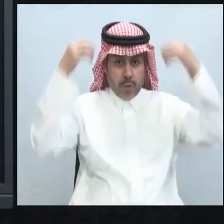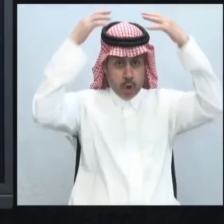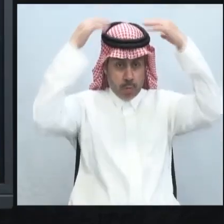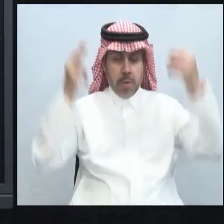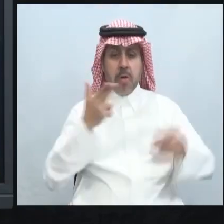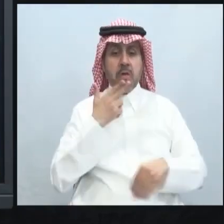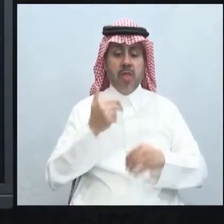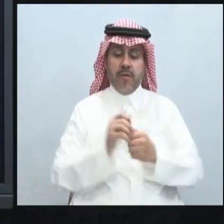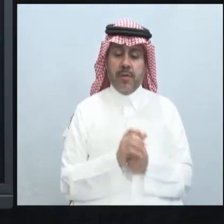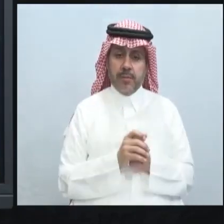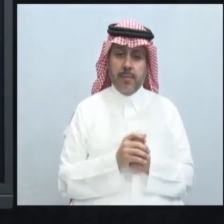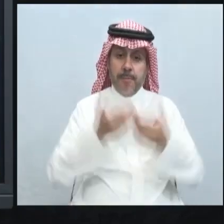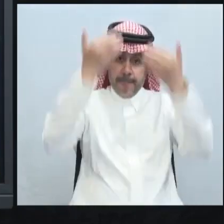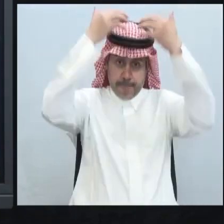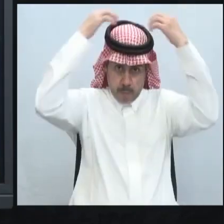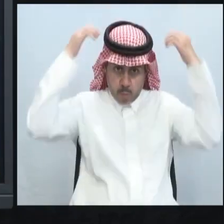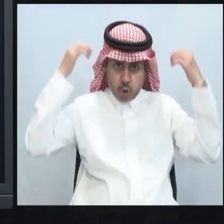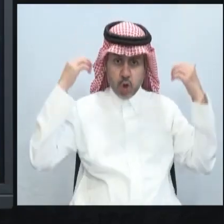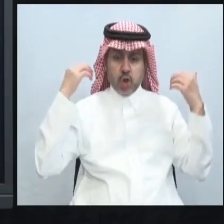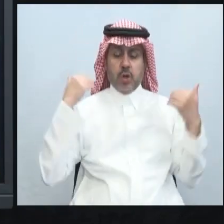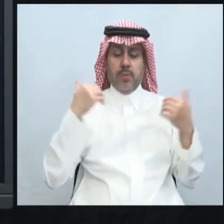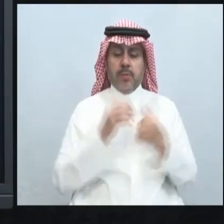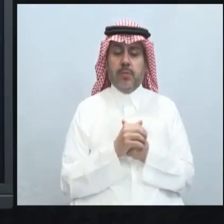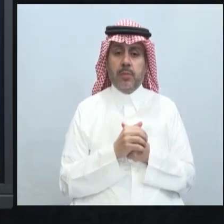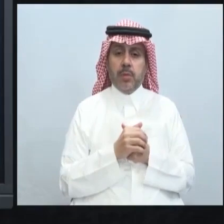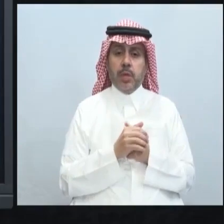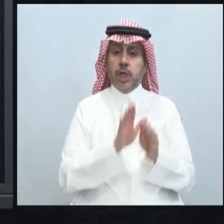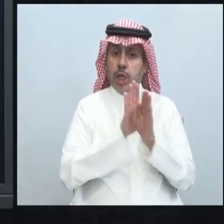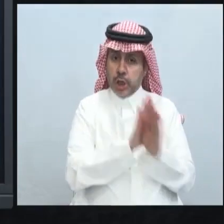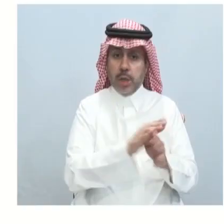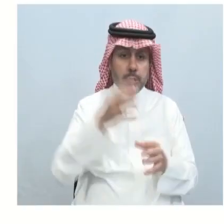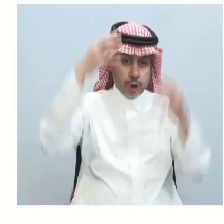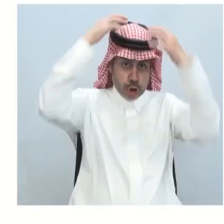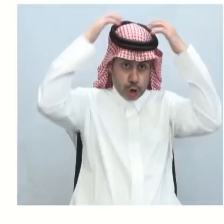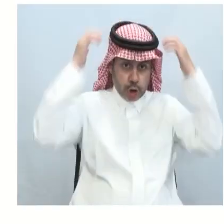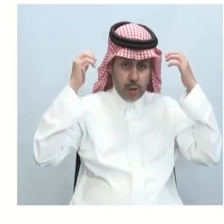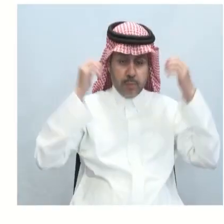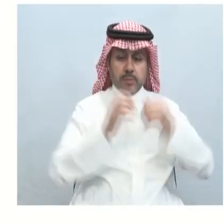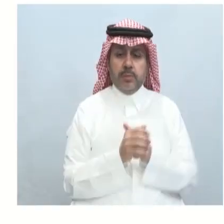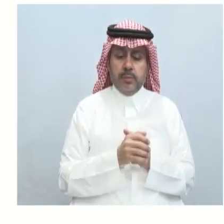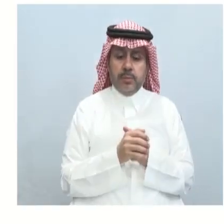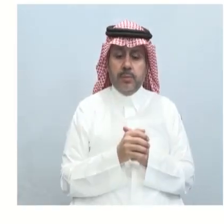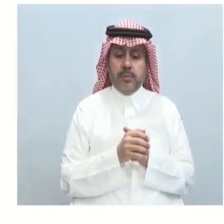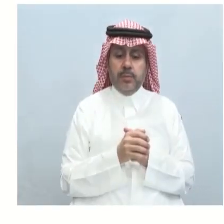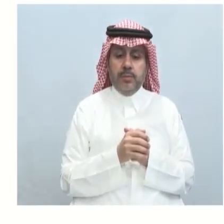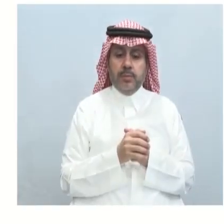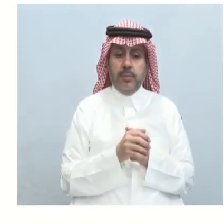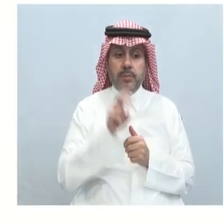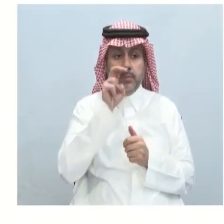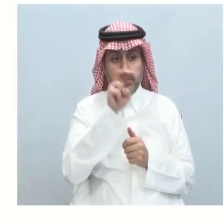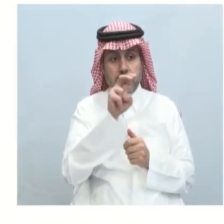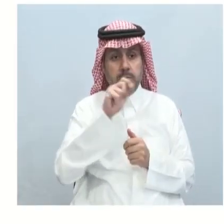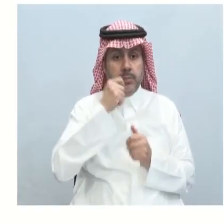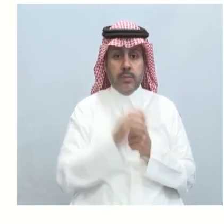متسقا وغير مرتب وانما كان يعتني النبي صلى الله عليه وسلم وراء رجلا